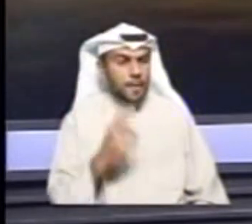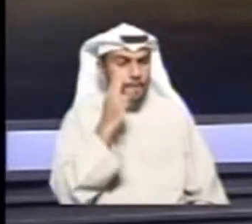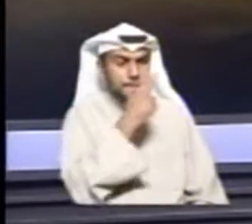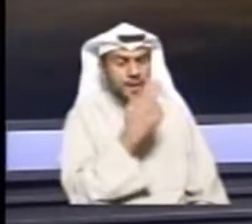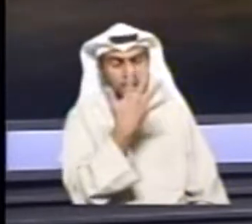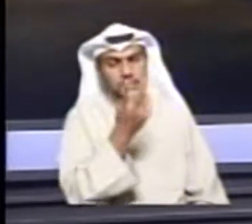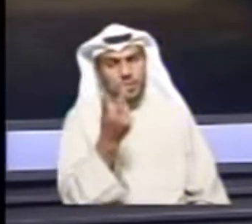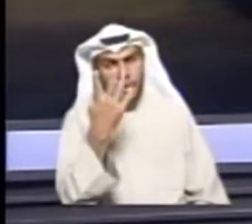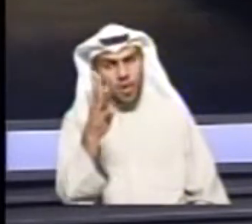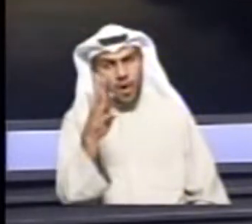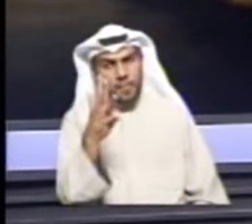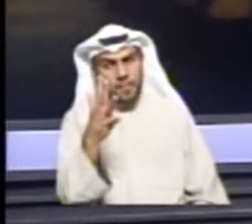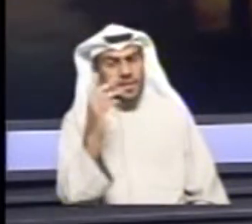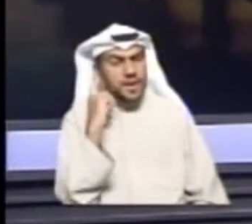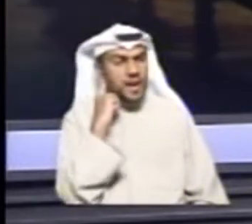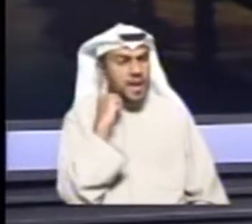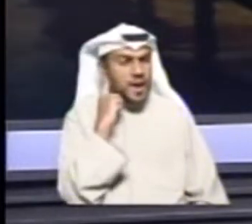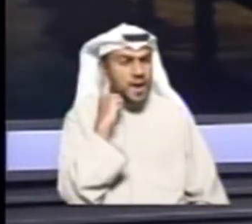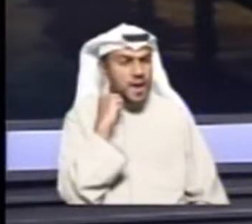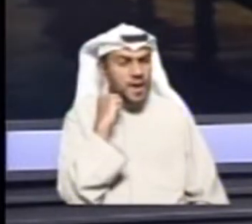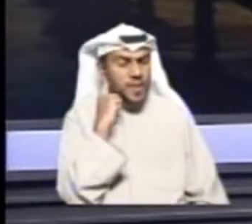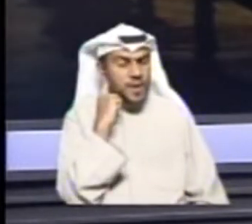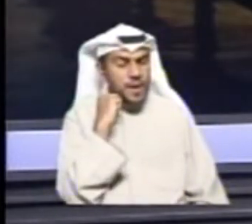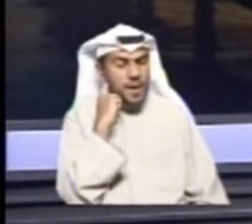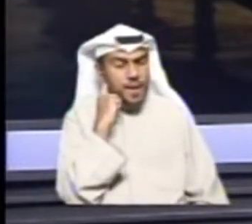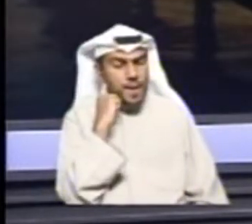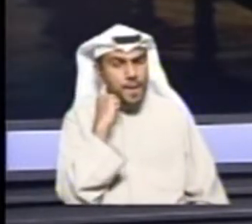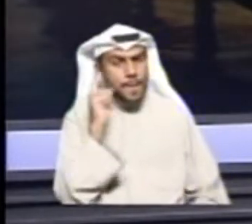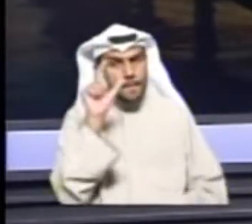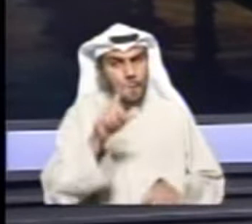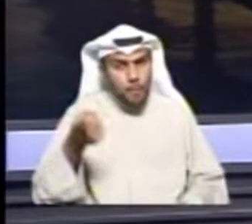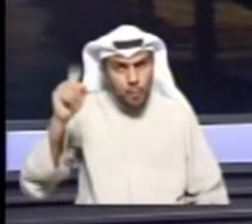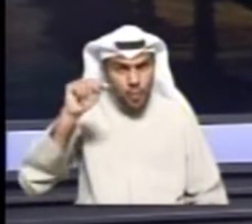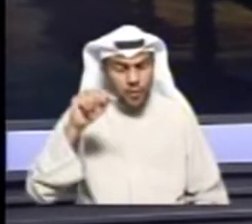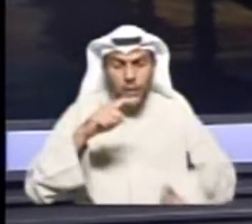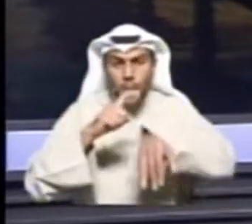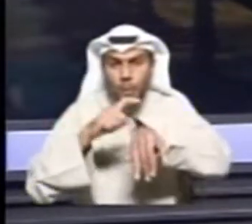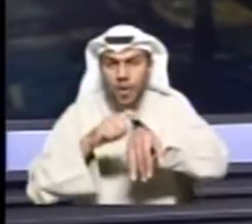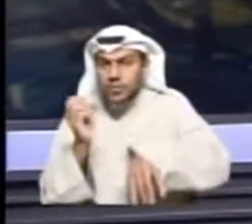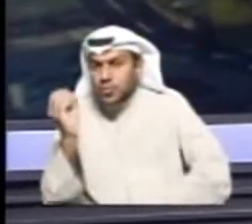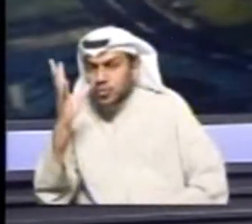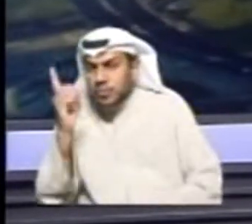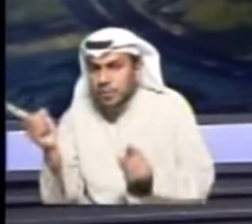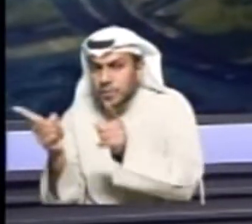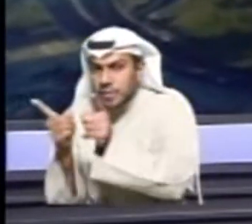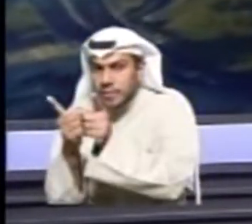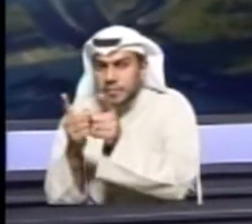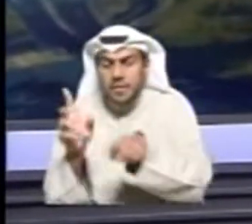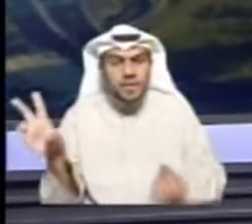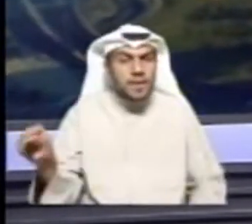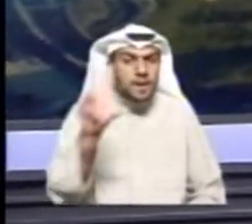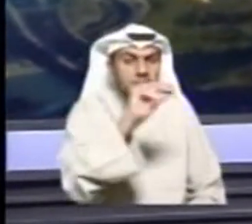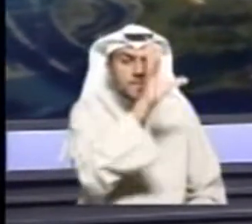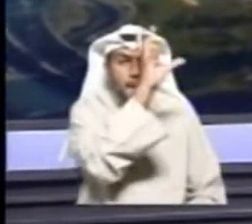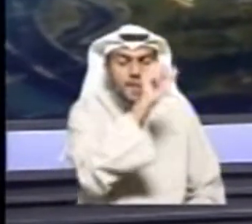الساعة 5:57 دقيقة، وباكر راح يتساوى الليل والنهار. الأجواء المتوقعة في مدينة الكويت خلال الأيام